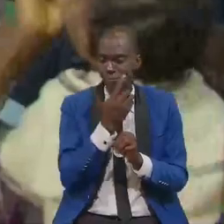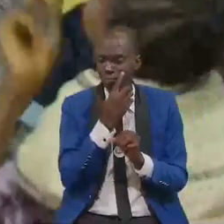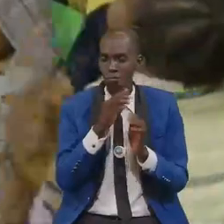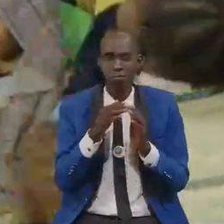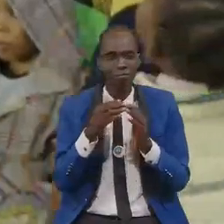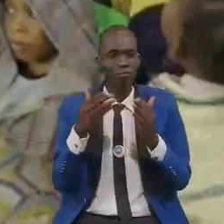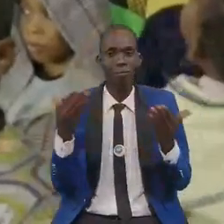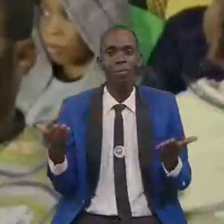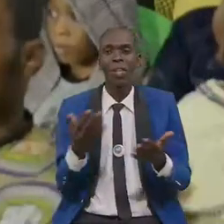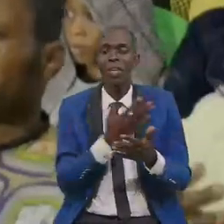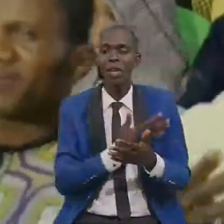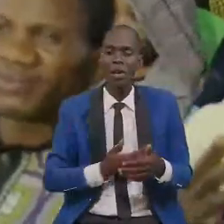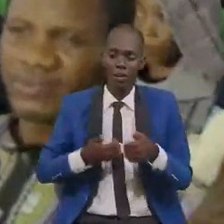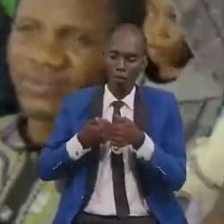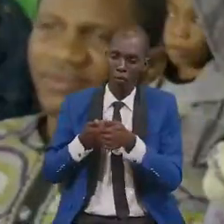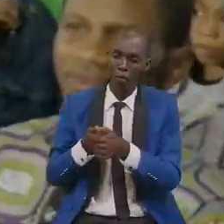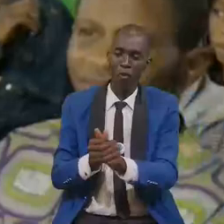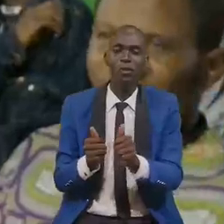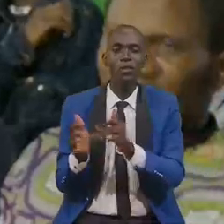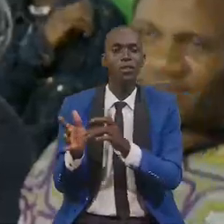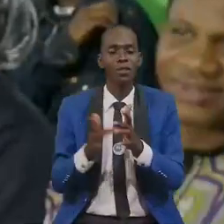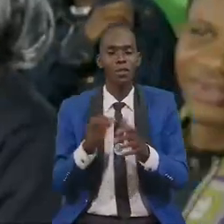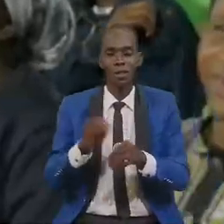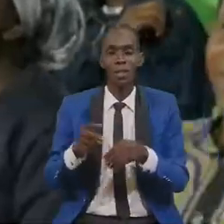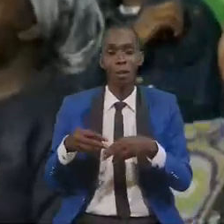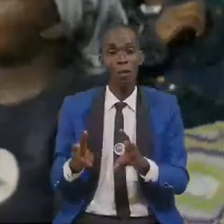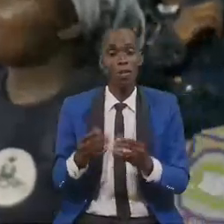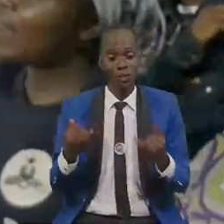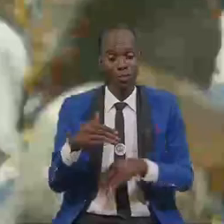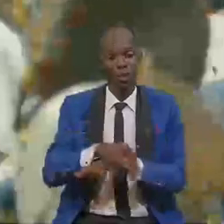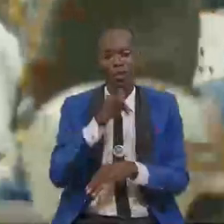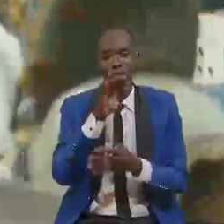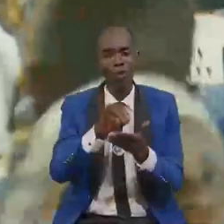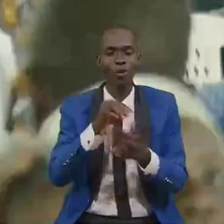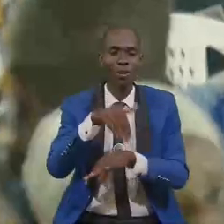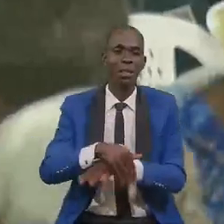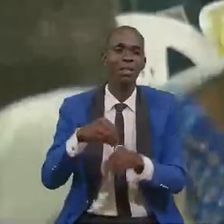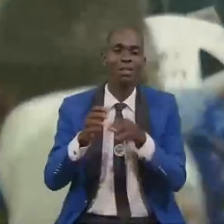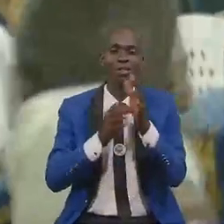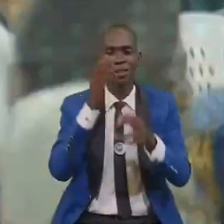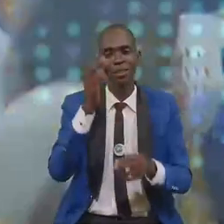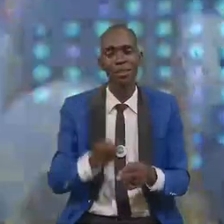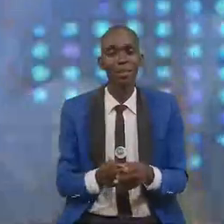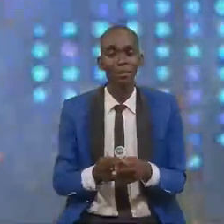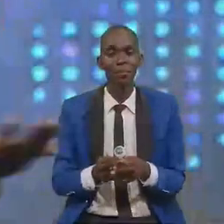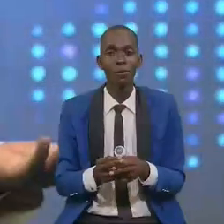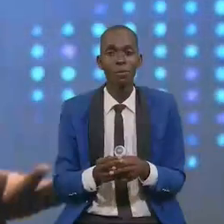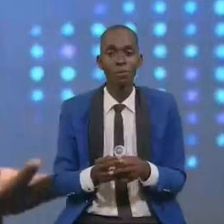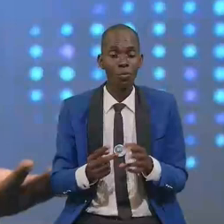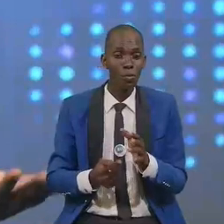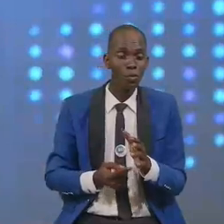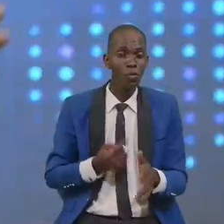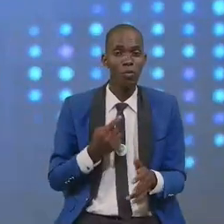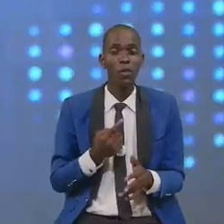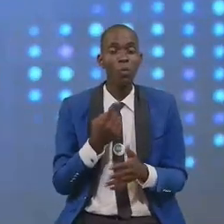aussitôt recouvrant la vue est suivi Jésus dans le chemin ce soir c'est à soirée une fois que tu rencontres Jésus